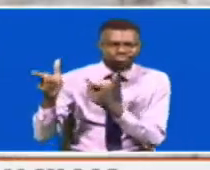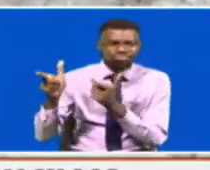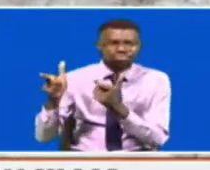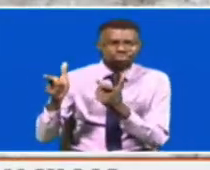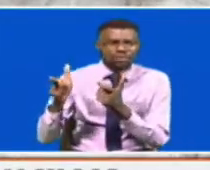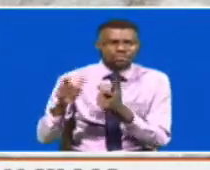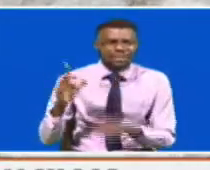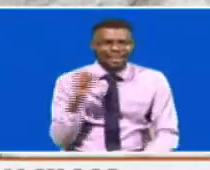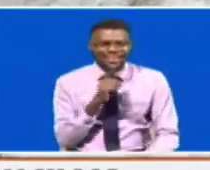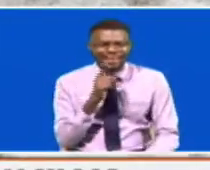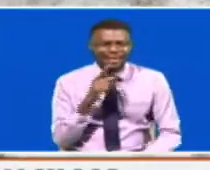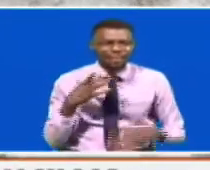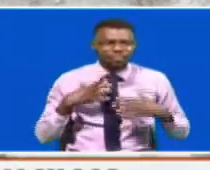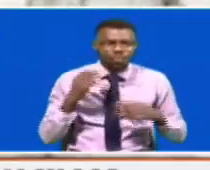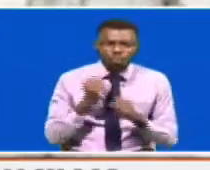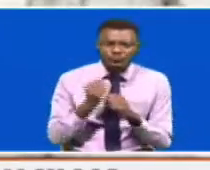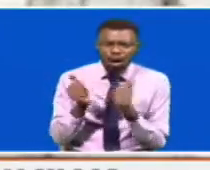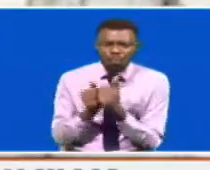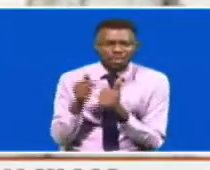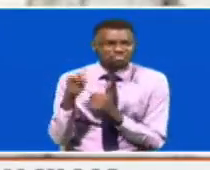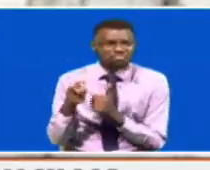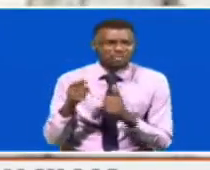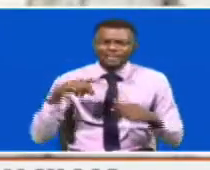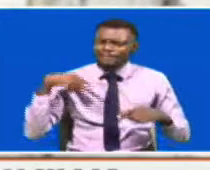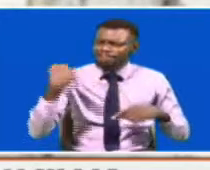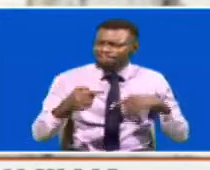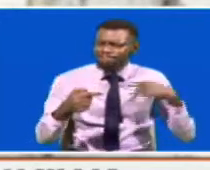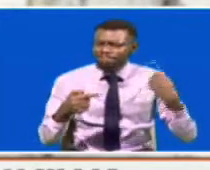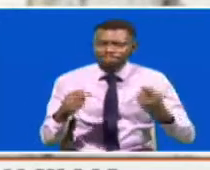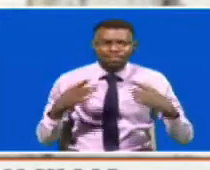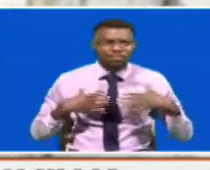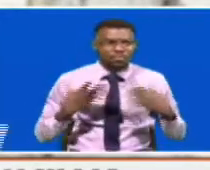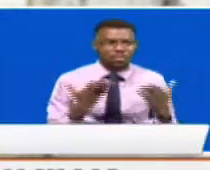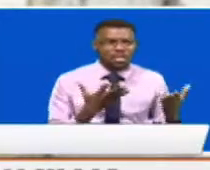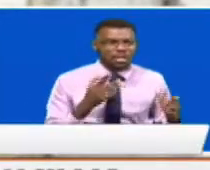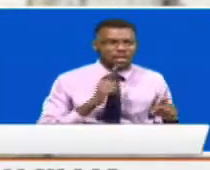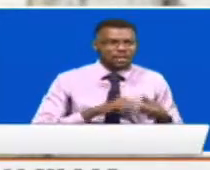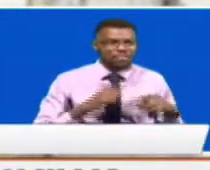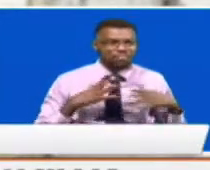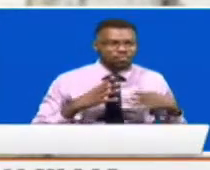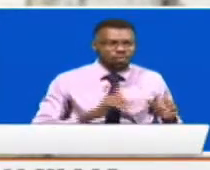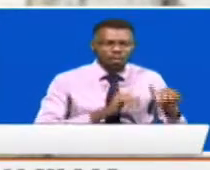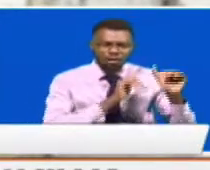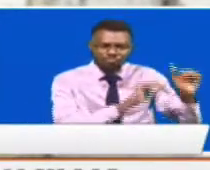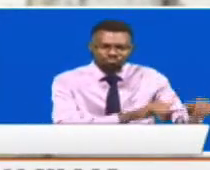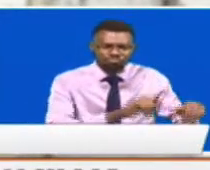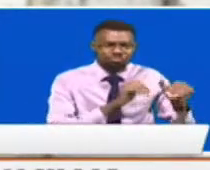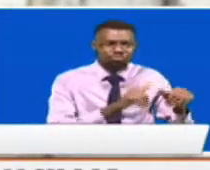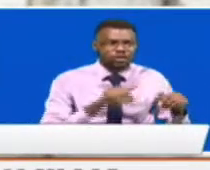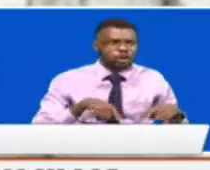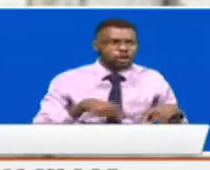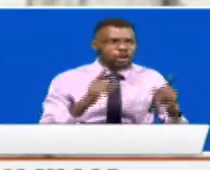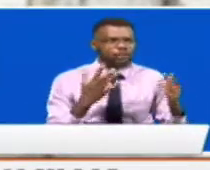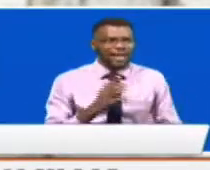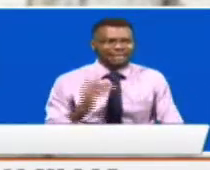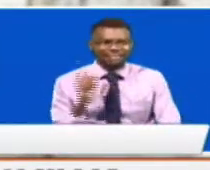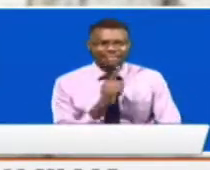kuwatishia huku akiwapiga. Sasa alipokuta watu wakilima akaanza kuvuruga watu